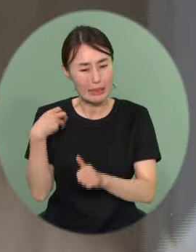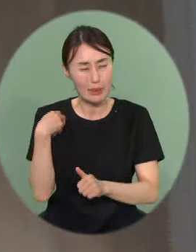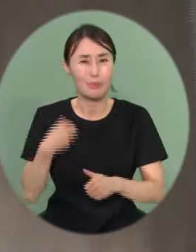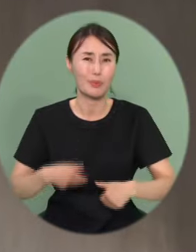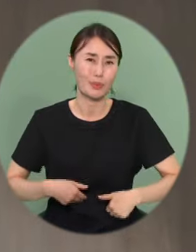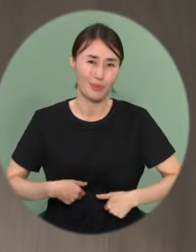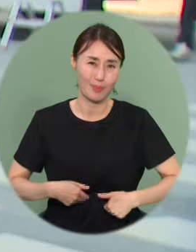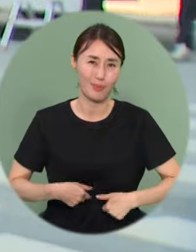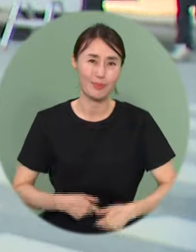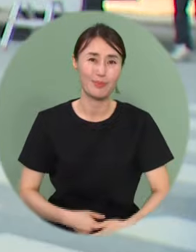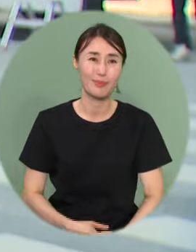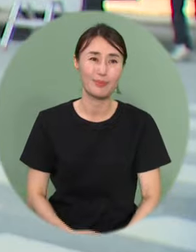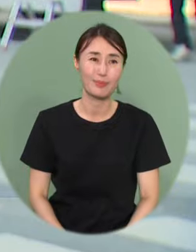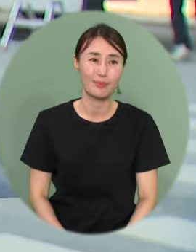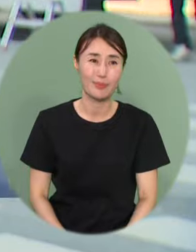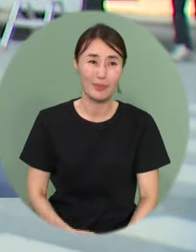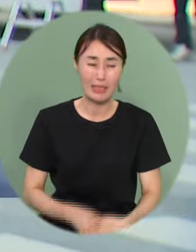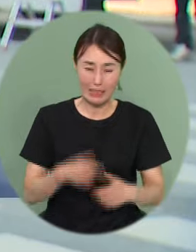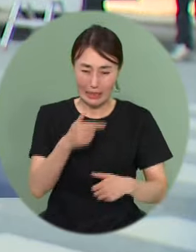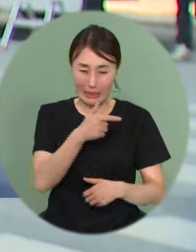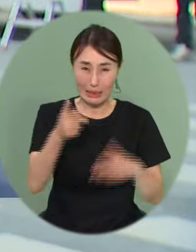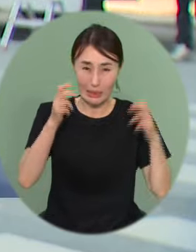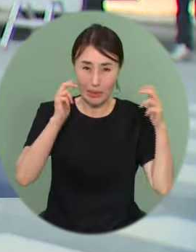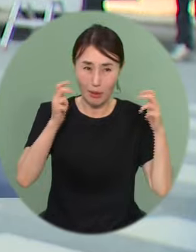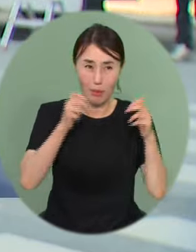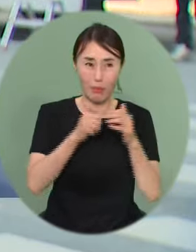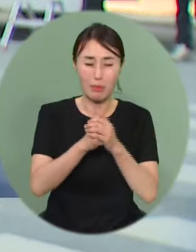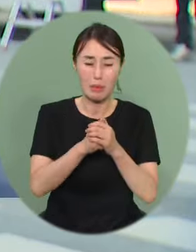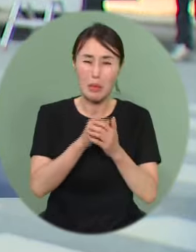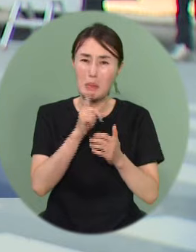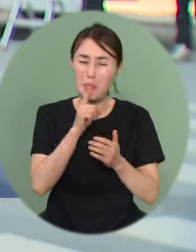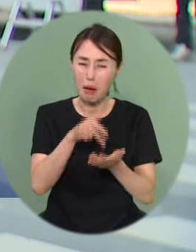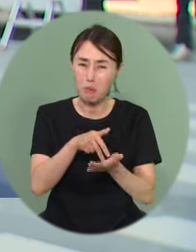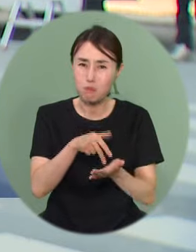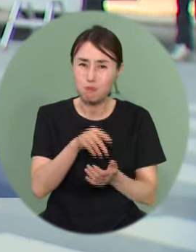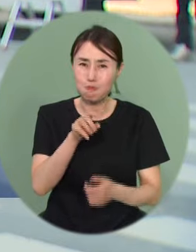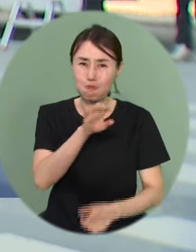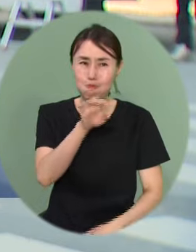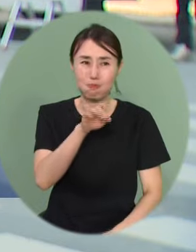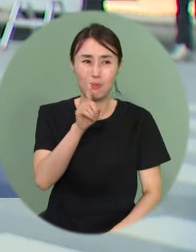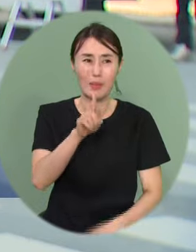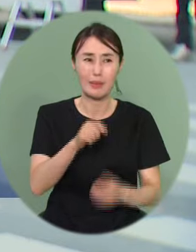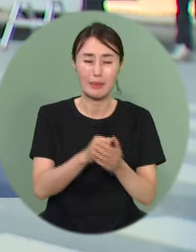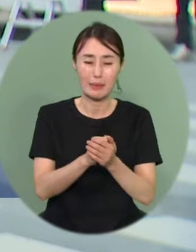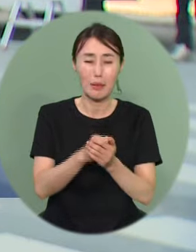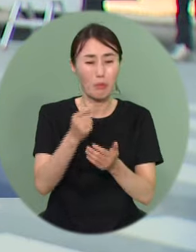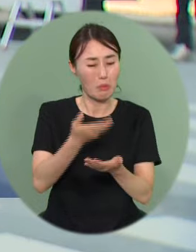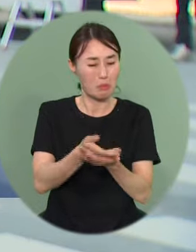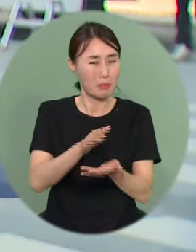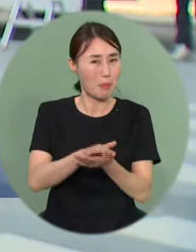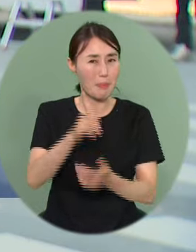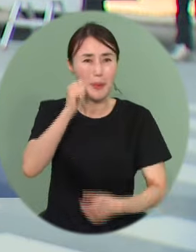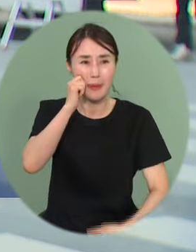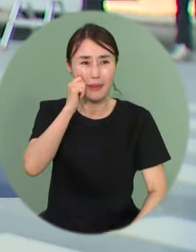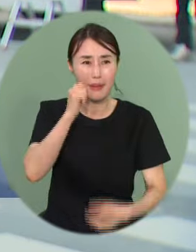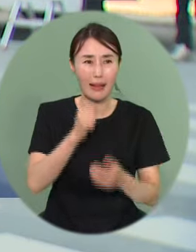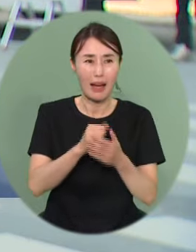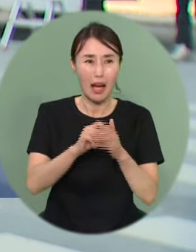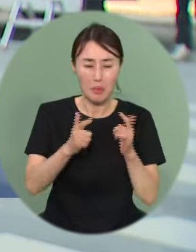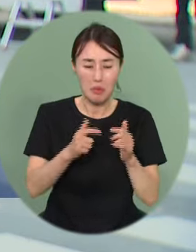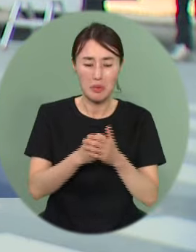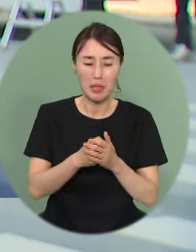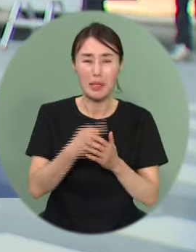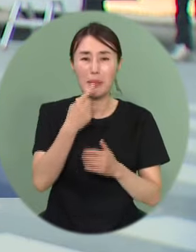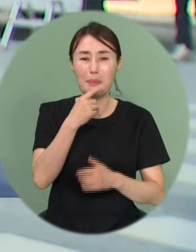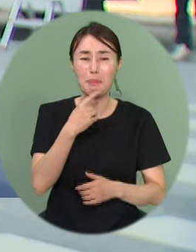요구되고 있습니다. 대형 건설사들 말하는 건 다 똑같을 거예요. 뭐 시공을 못 해주겠다 아니면 원론적인